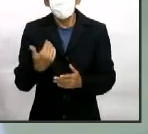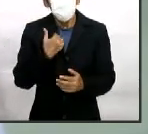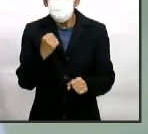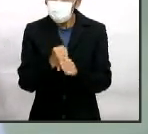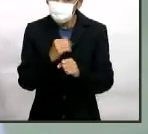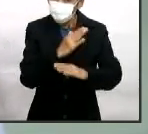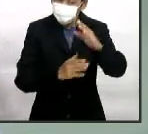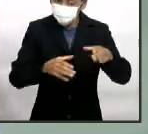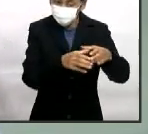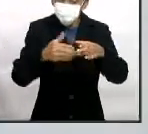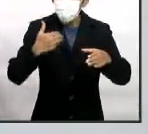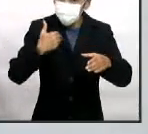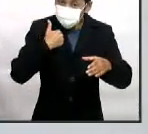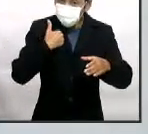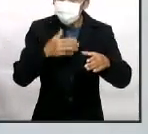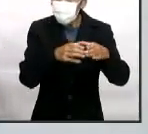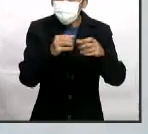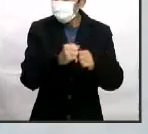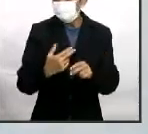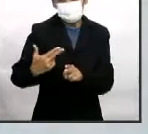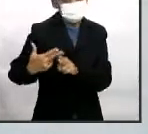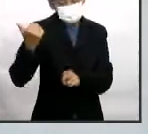เวทีทั้งคนพิการอาจจะยังไม่ได้โ